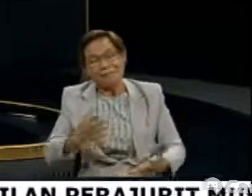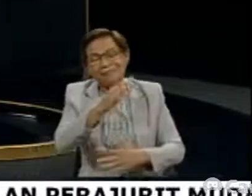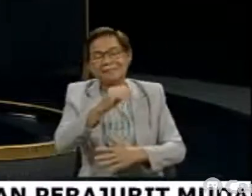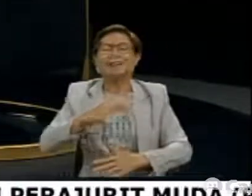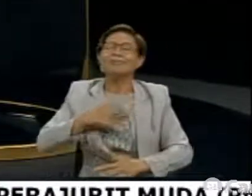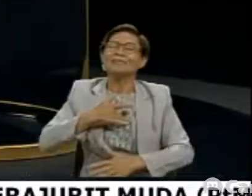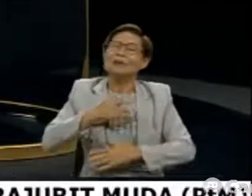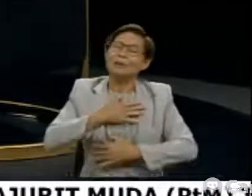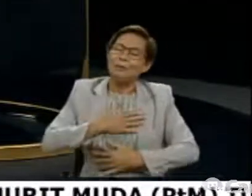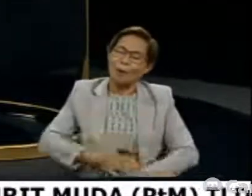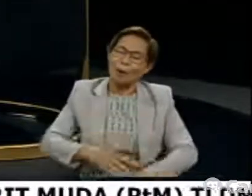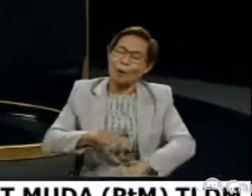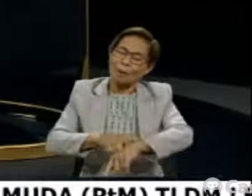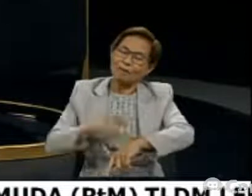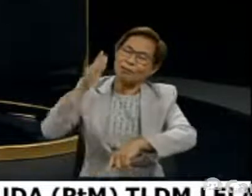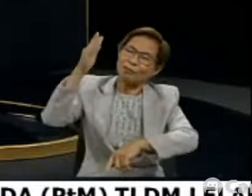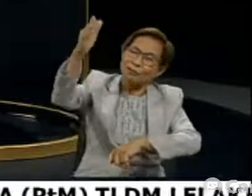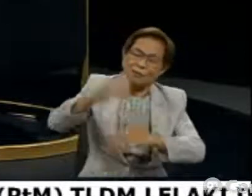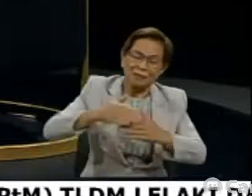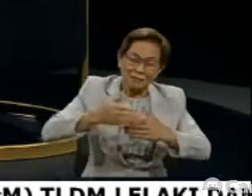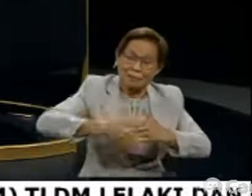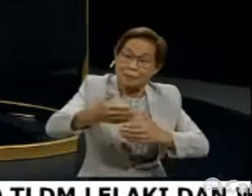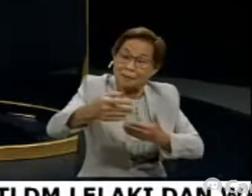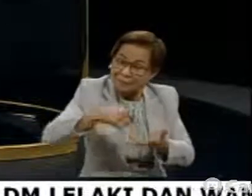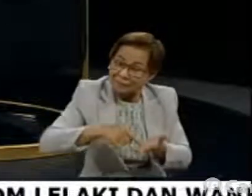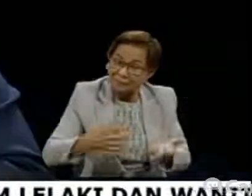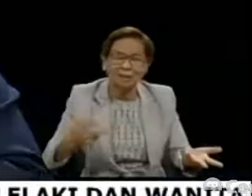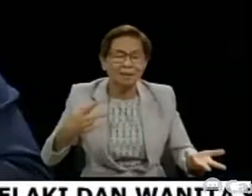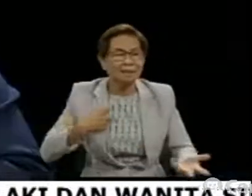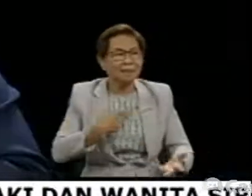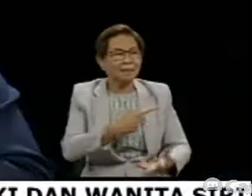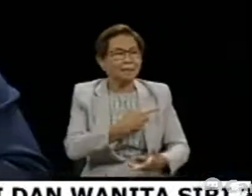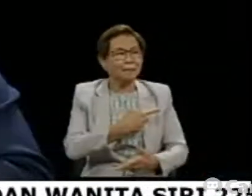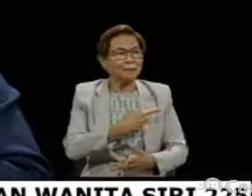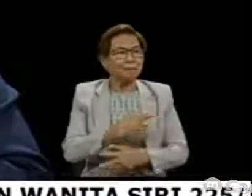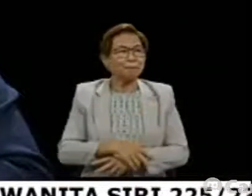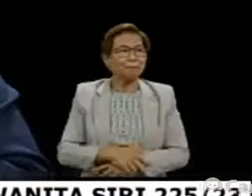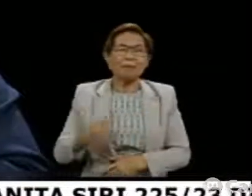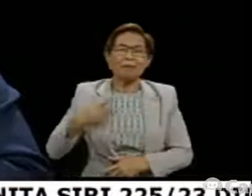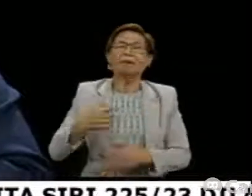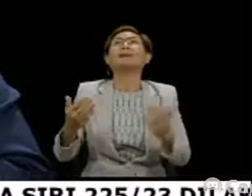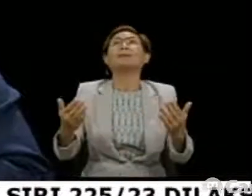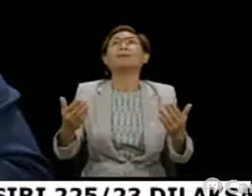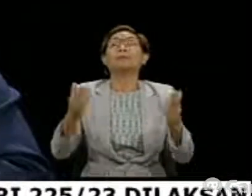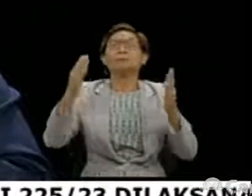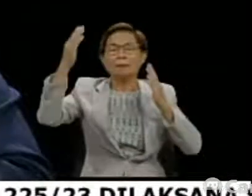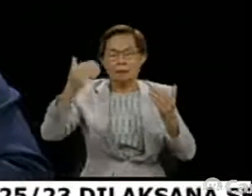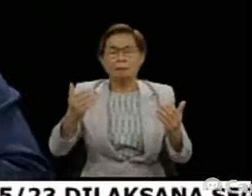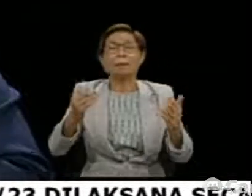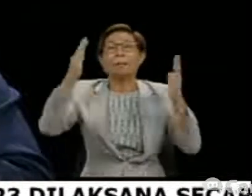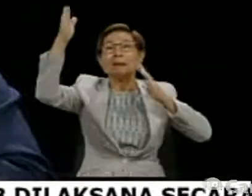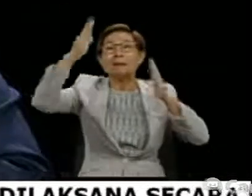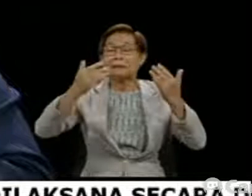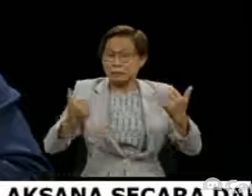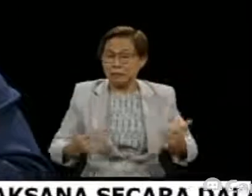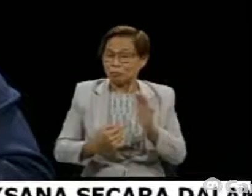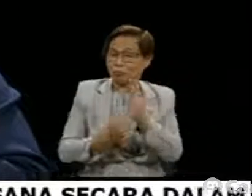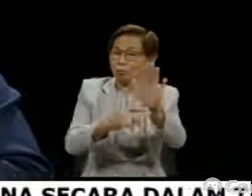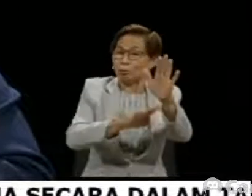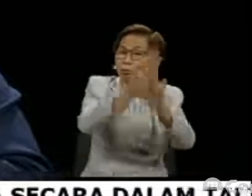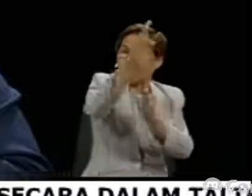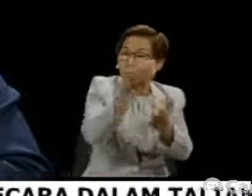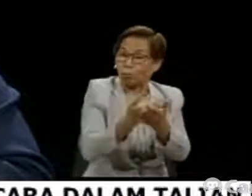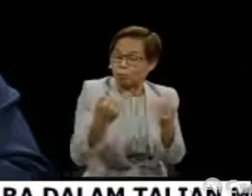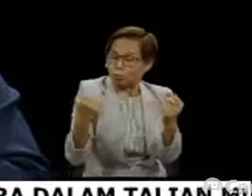Keane untuk masing-masing akan datang selepas Ini lokal juga alhamdulillah please sekali ini menunjukkan pertumbuhan